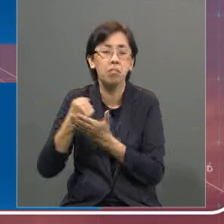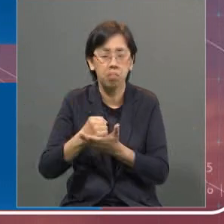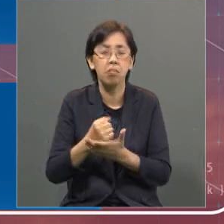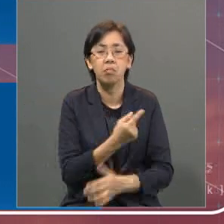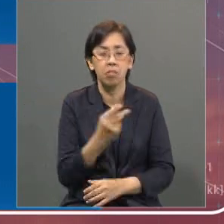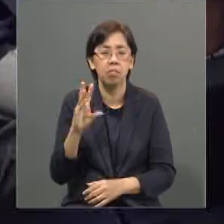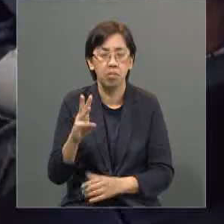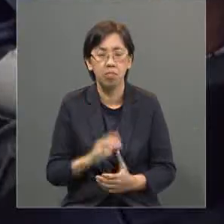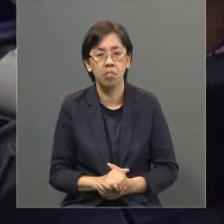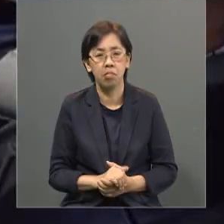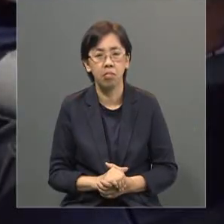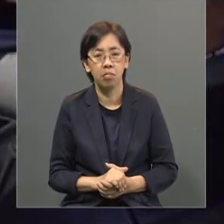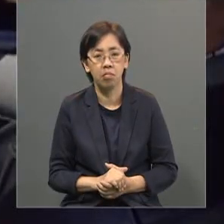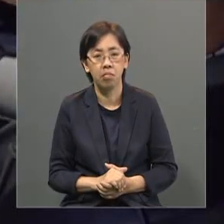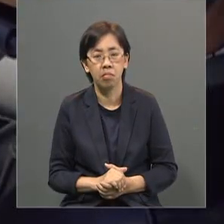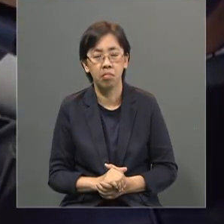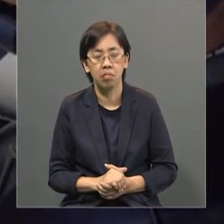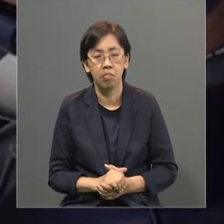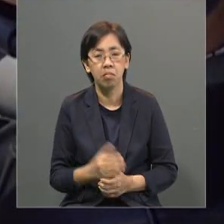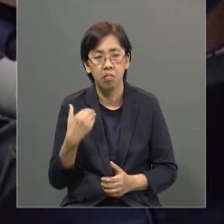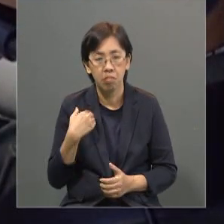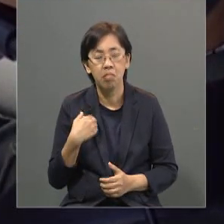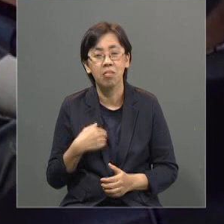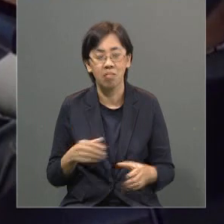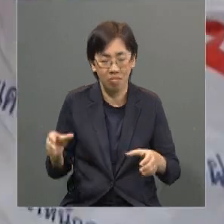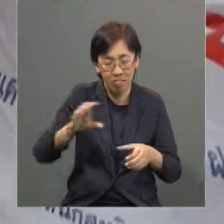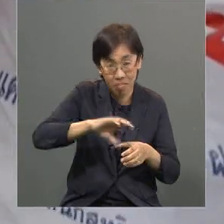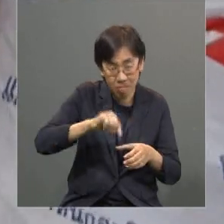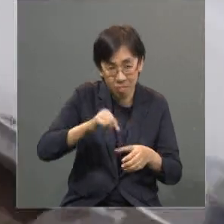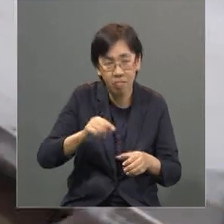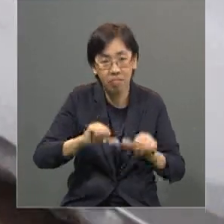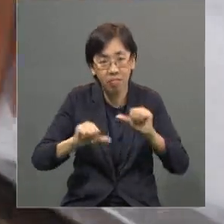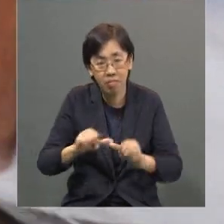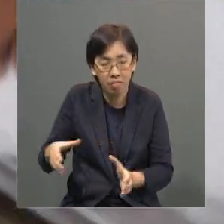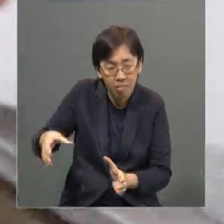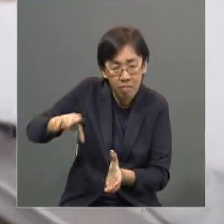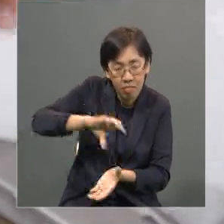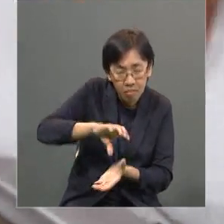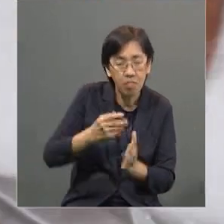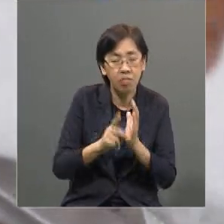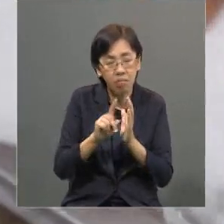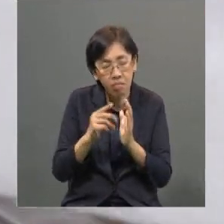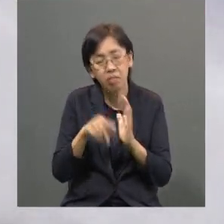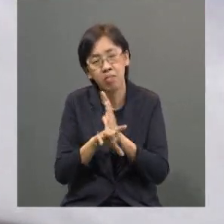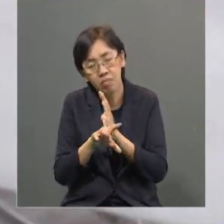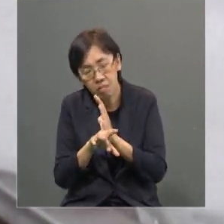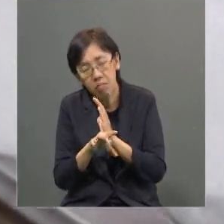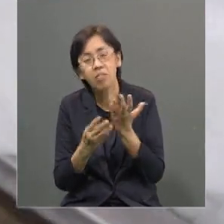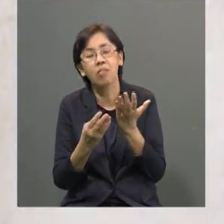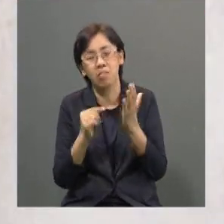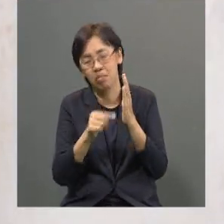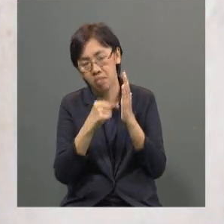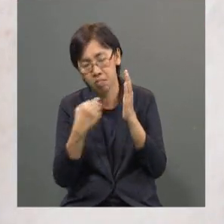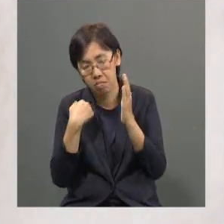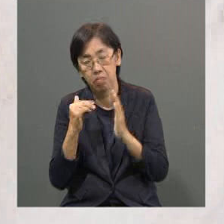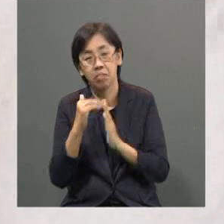ากนี้ได้จัดตั้งฐานเติมสารฝนหลวง4แห่งอยู่ที่พิษณุโลกนครสวรรค์ขอนแก่นแล้วก็ที่ระยองด้วยส่วนในพื้นที่ภ